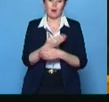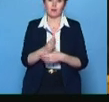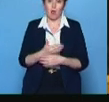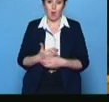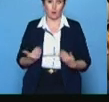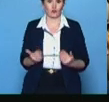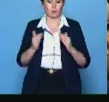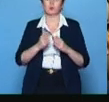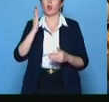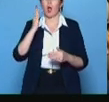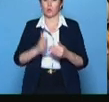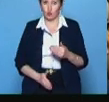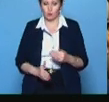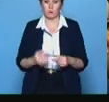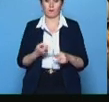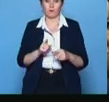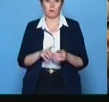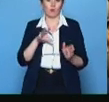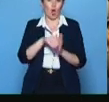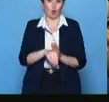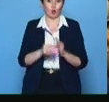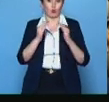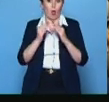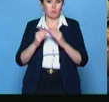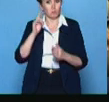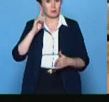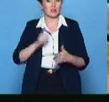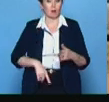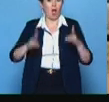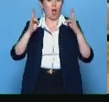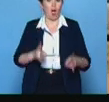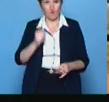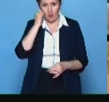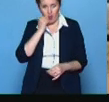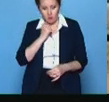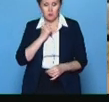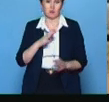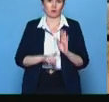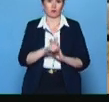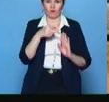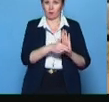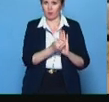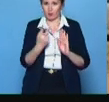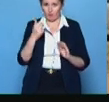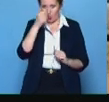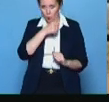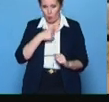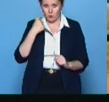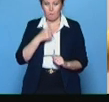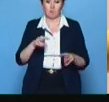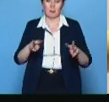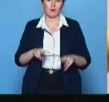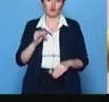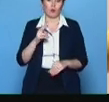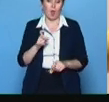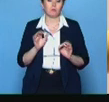Регион готовит свою, в нее войдут дома, признанные аварийными, начиная с 2012 года. Министерство ЖКХ провело экспертизу этого